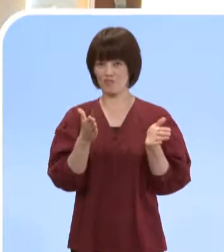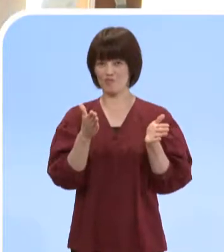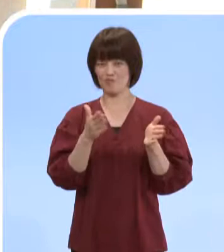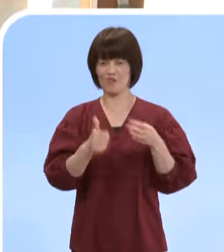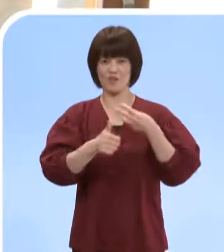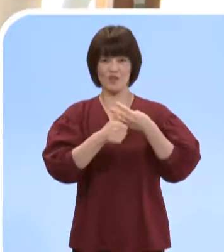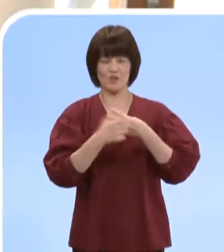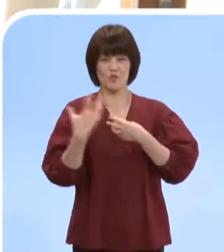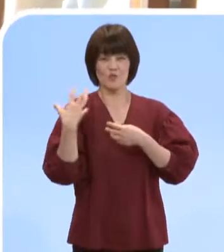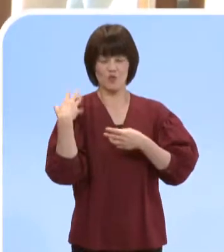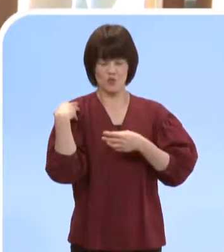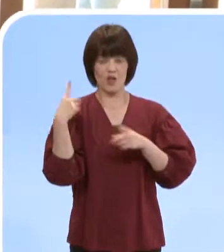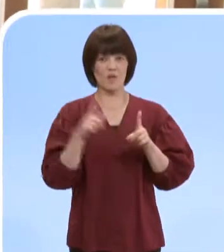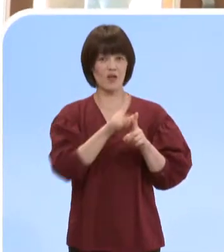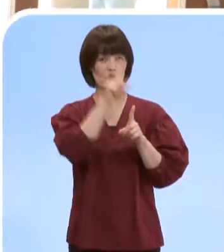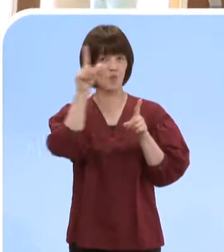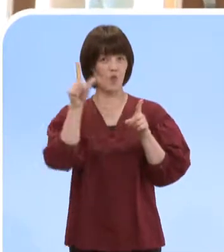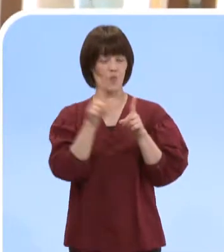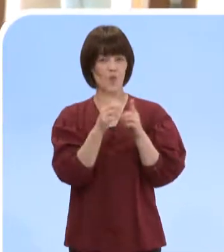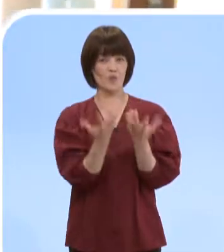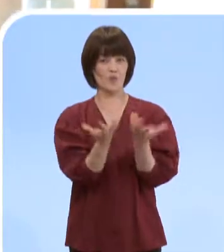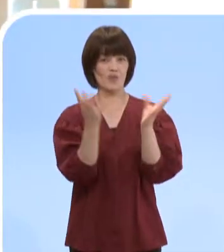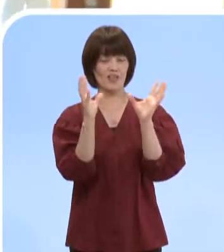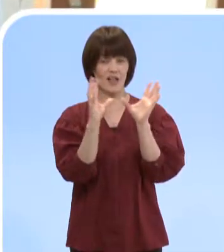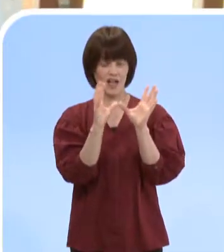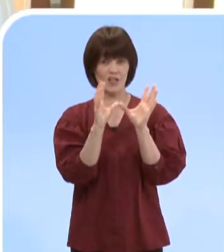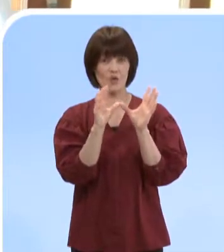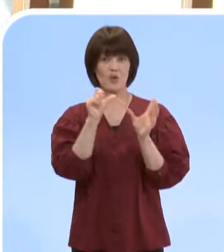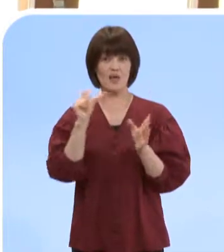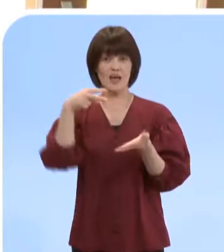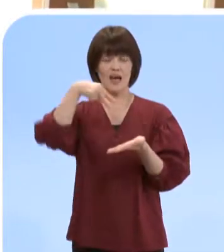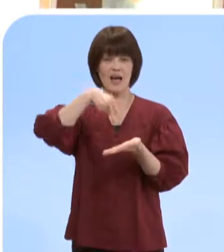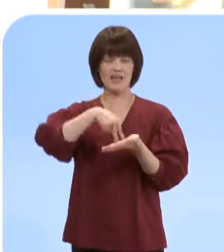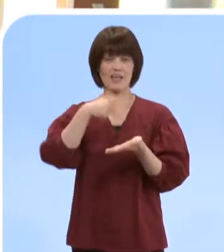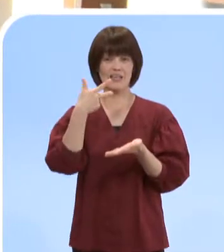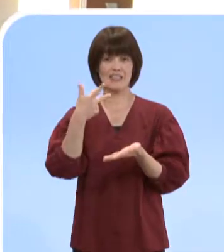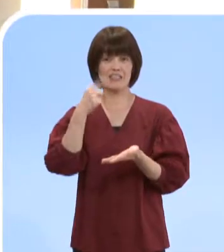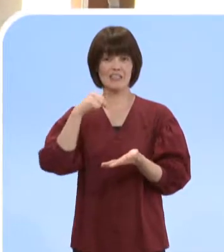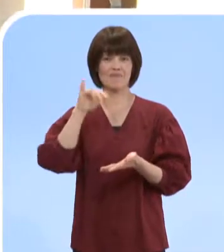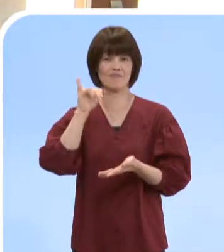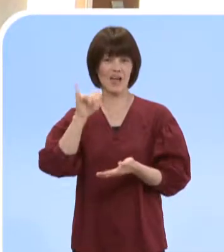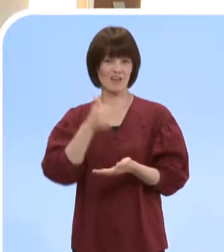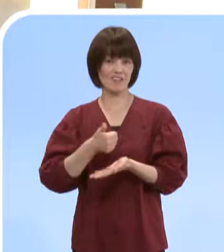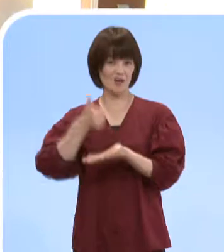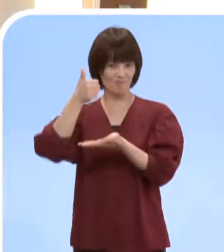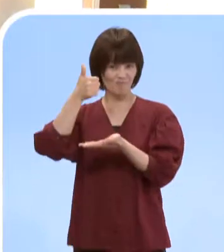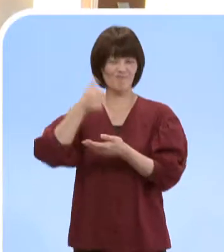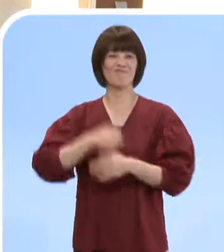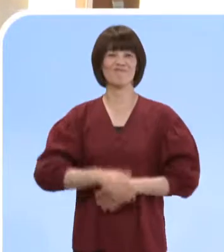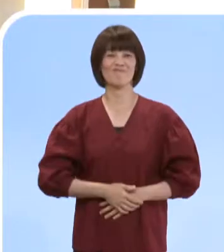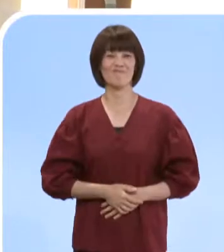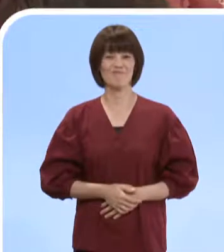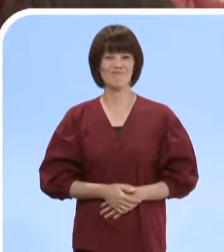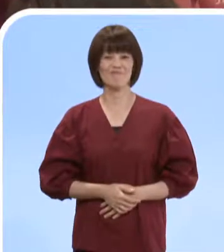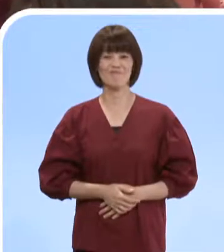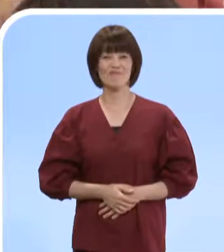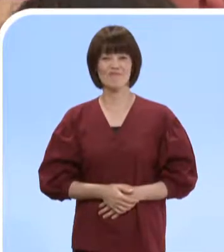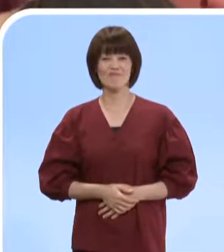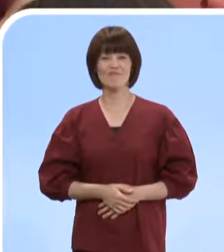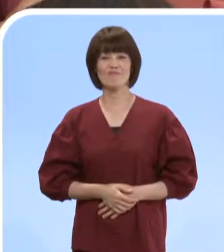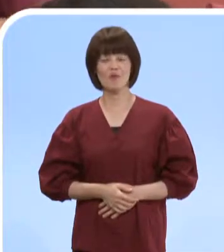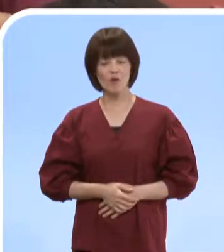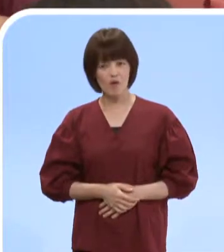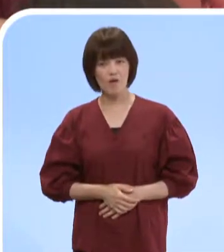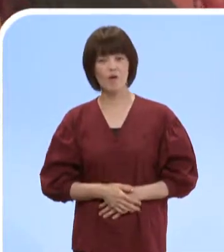のは NPO 法人ナチュラルバックヤードファクトリーの代表足立真也さん。 こうい